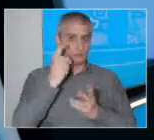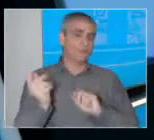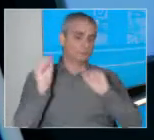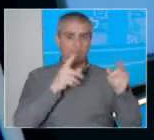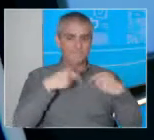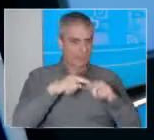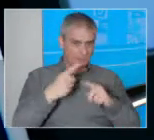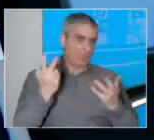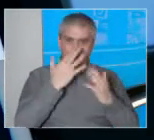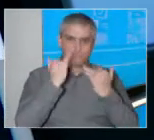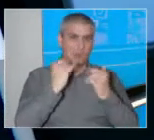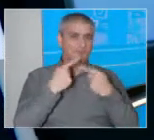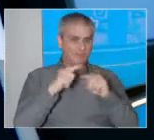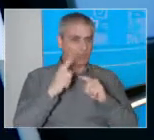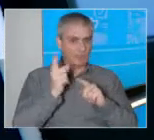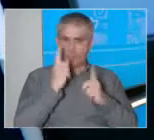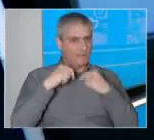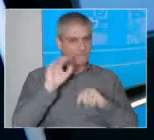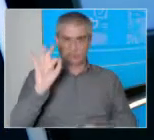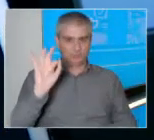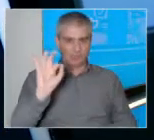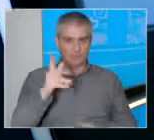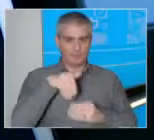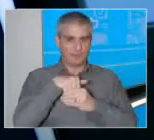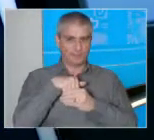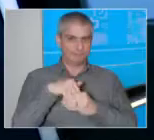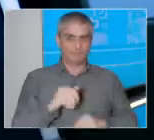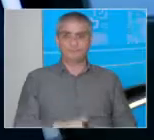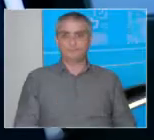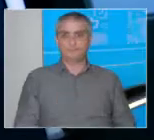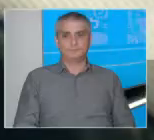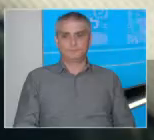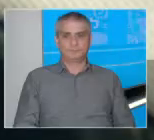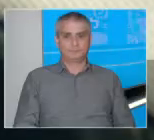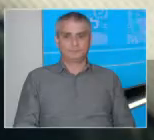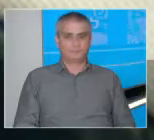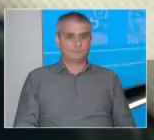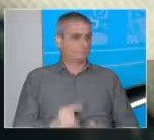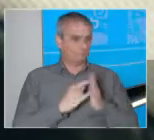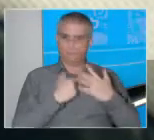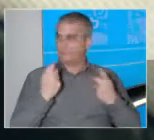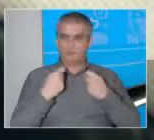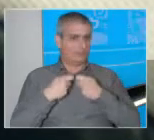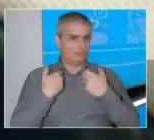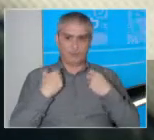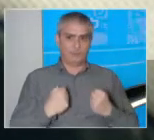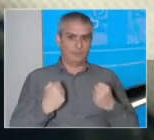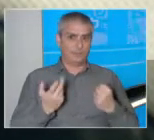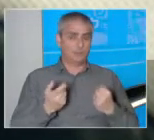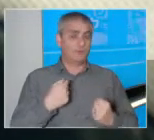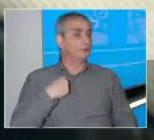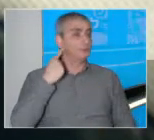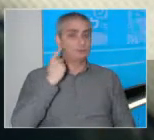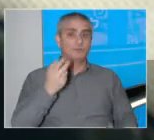לוועדה, עדיין לא ברור איזה ועדה, אבל ברור שזה לא יהיה לוועדה של ועדת הפנים. לחוק הזה אין קשר לביטחון. שום קשר שהוא. אנחנו שואלים על